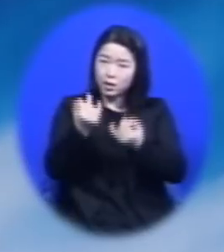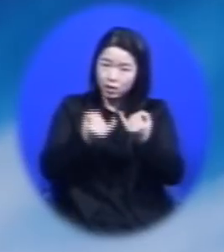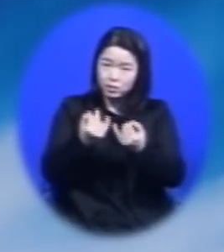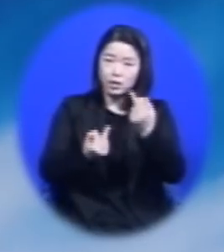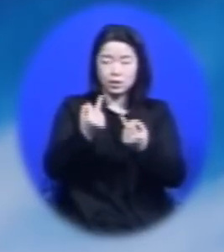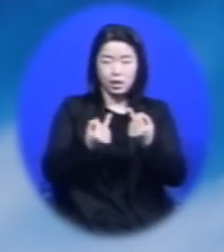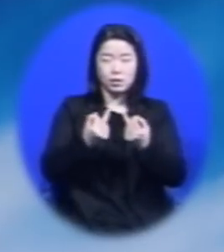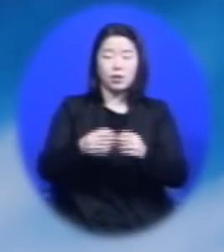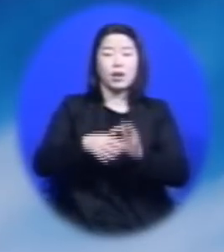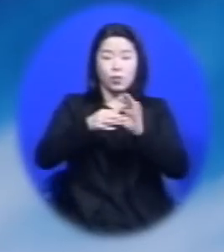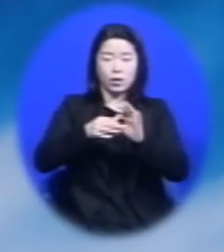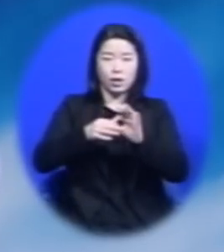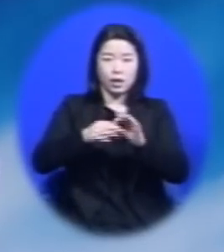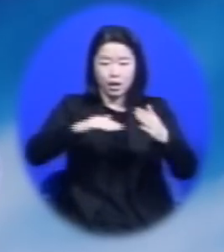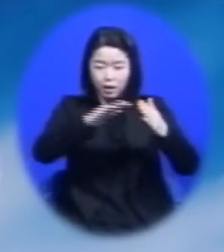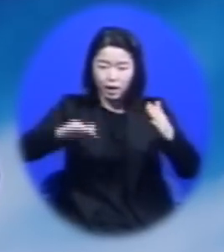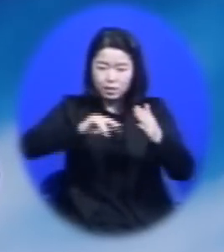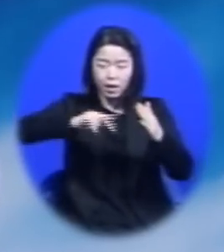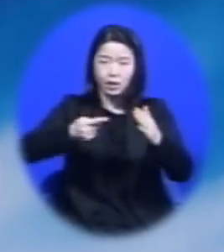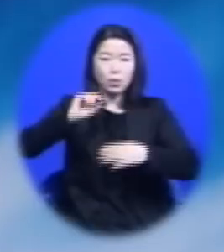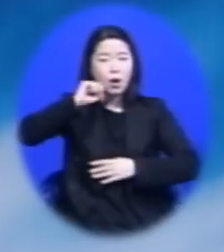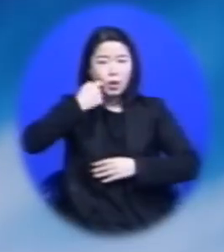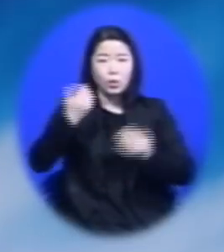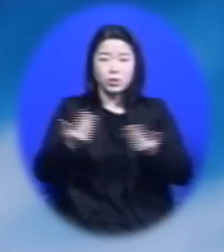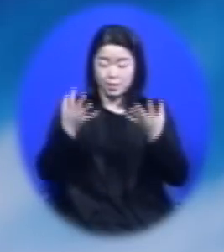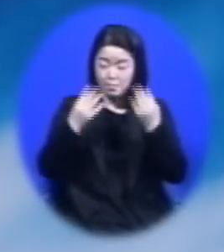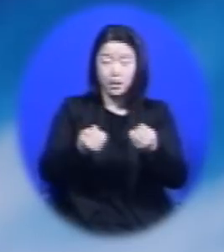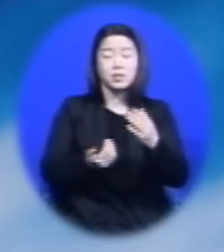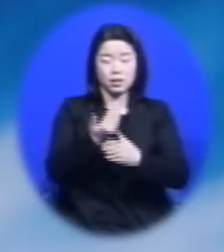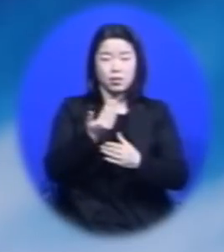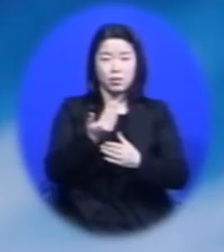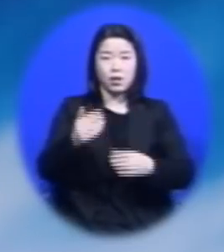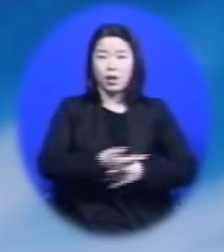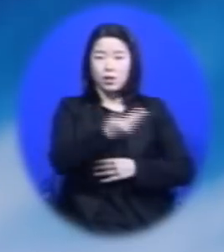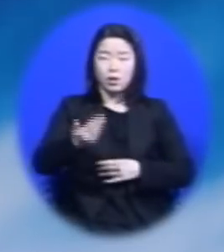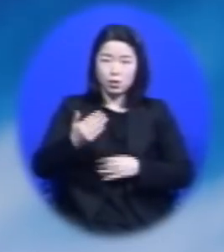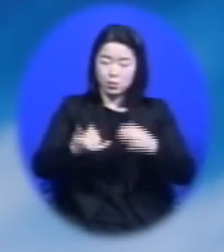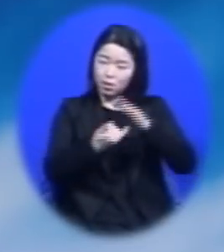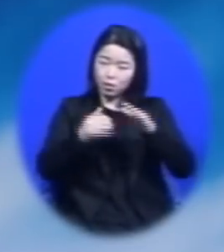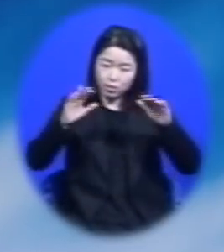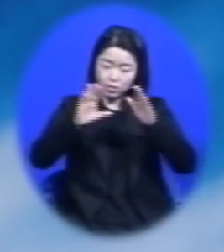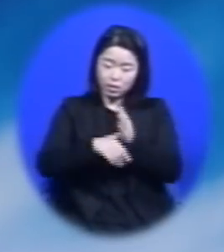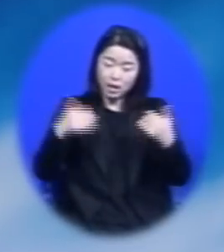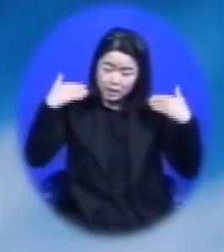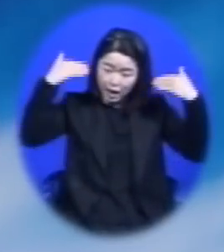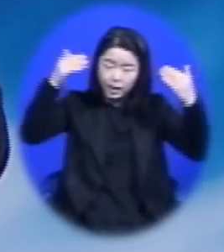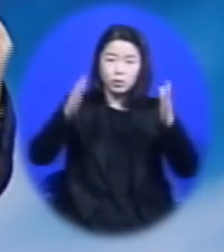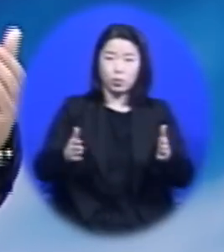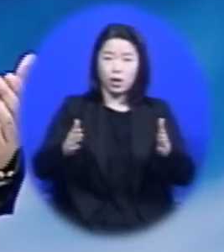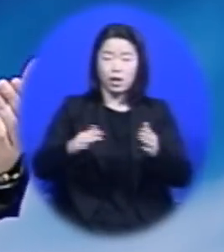형제간에 가정 안에도 어려운 일 많지 않습니까 여러분 어려서 잘하는 동안에